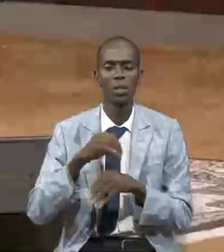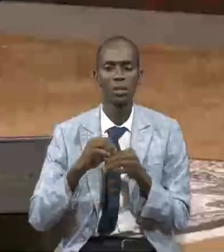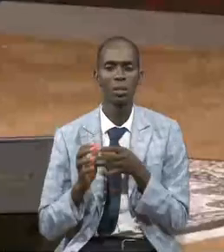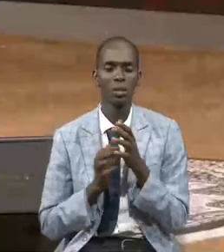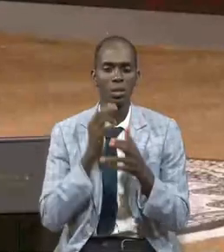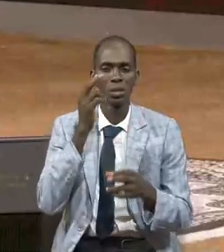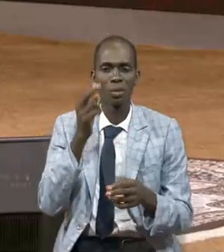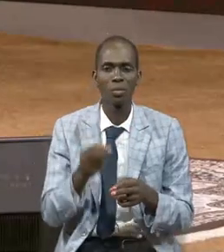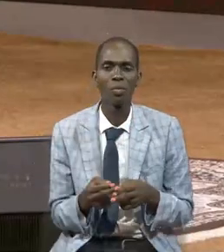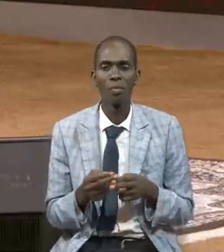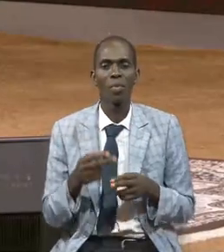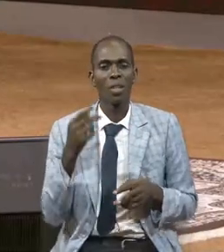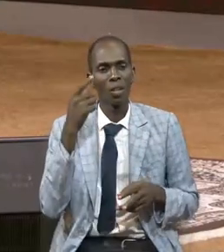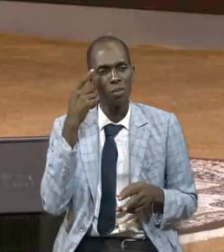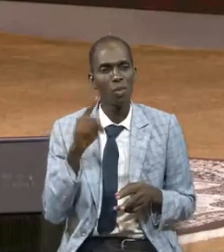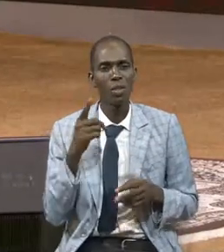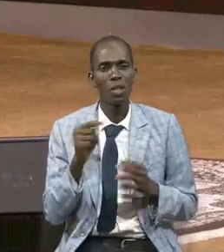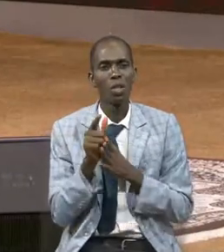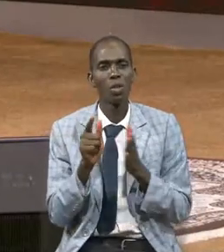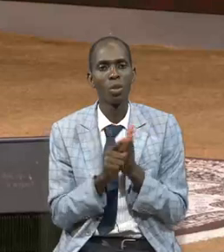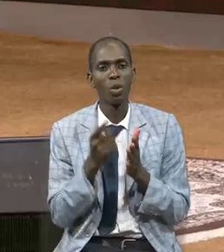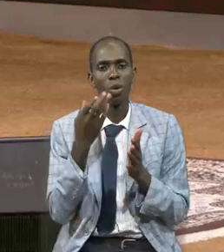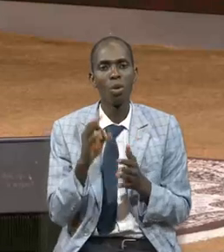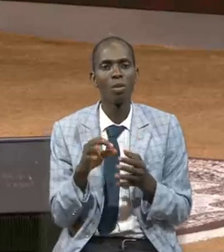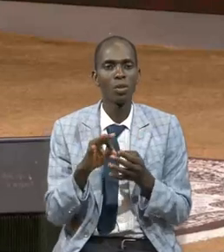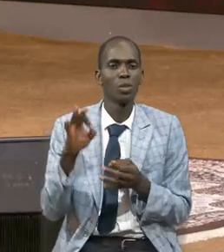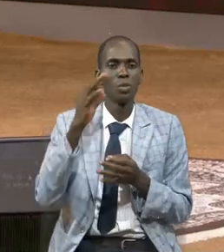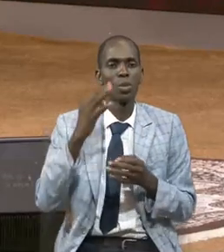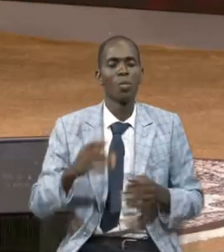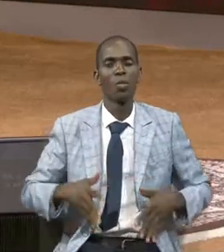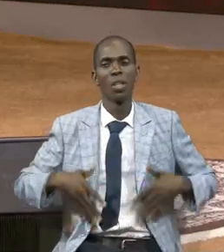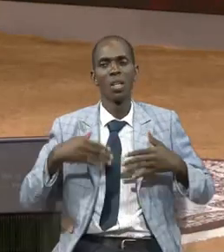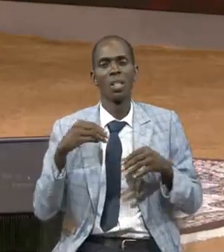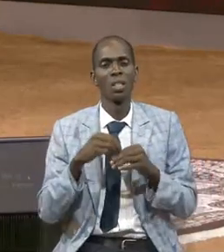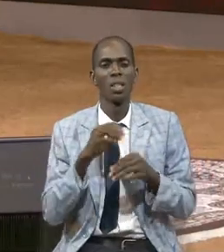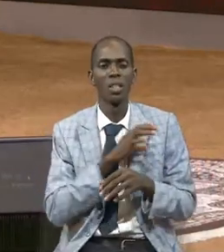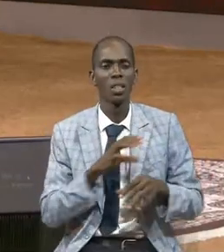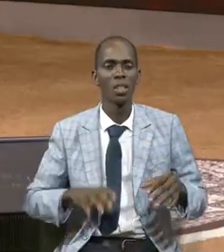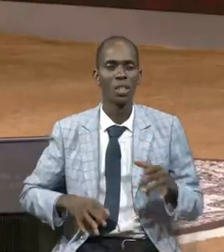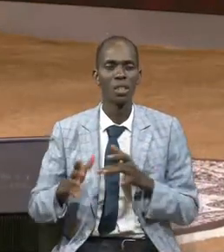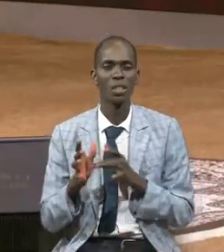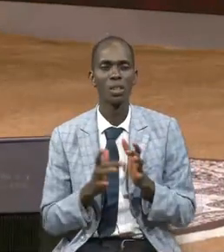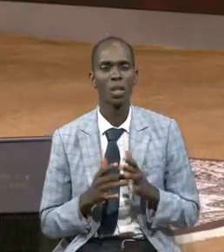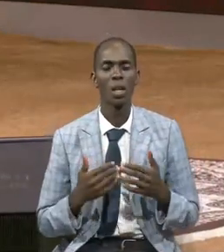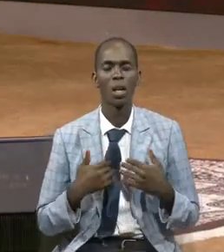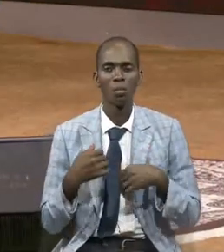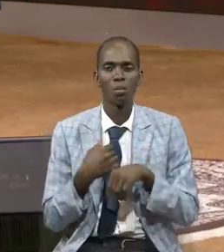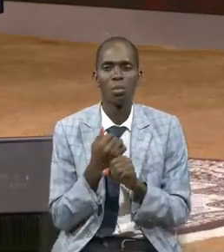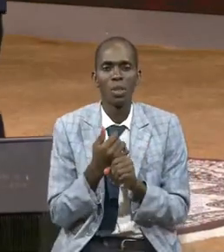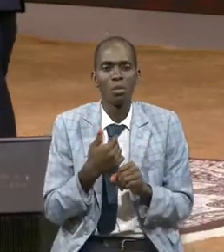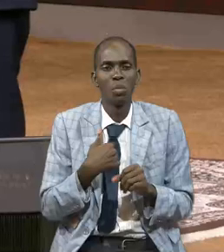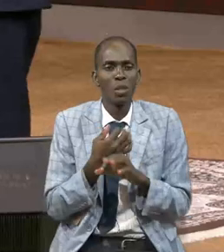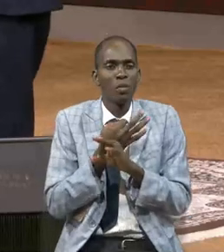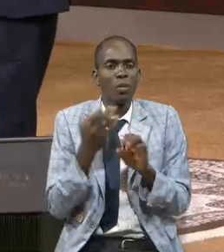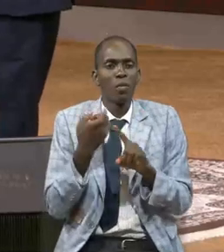En effet, la loi de l'esprit de vie en Jésus-Christ m'a affranchi de la loi du péché